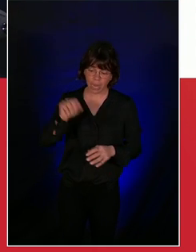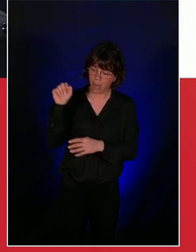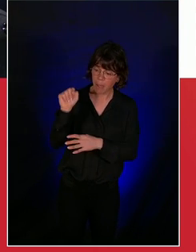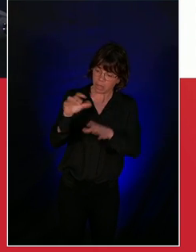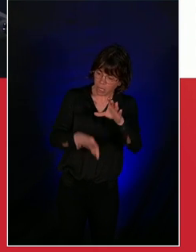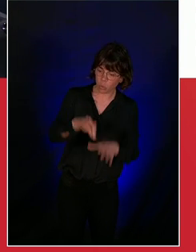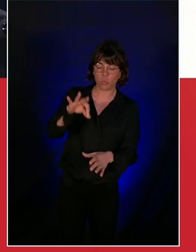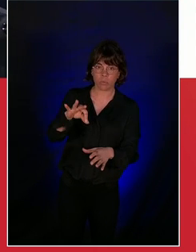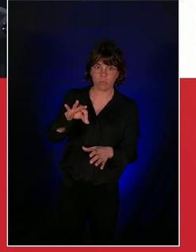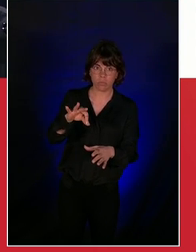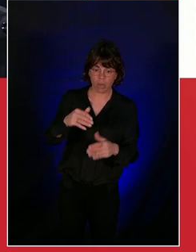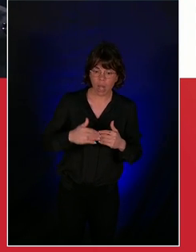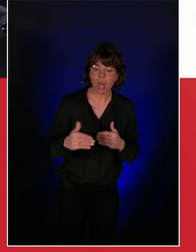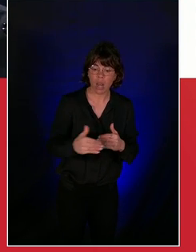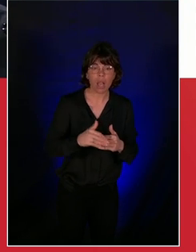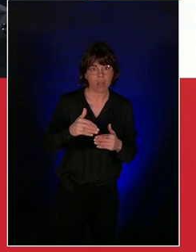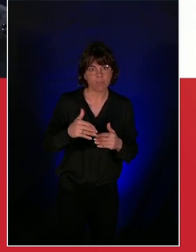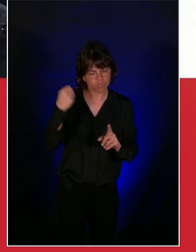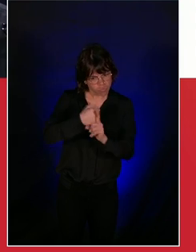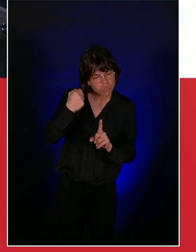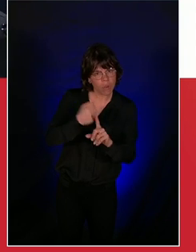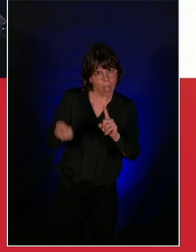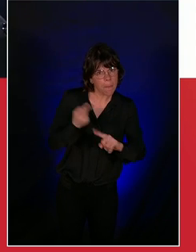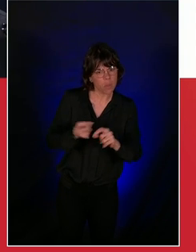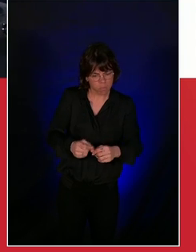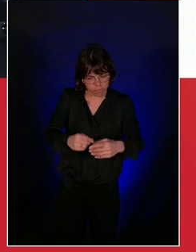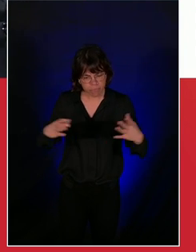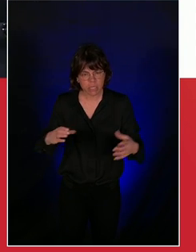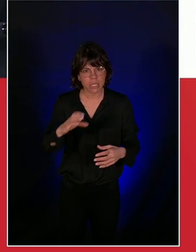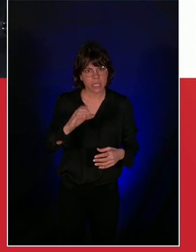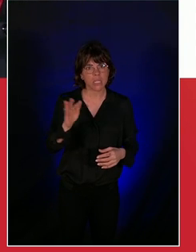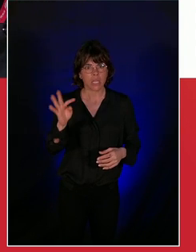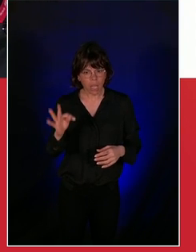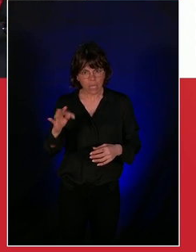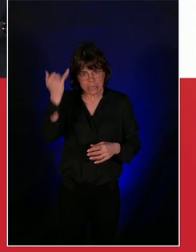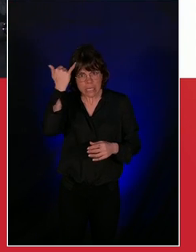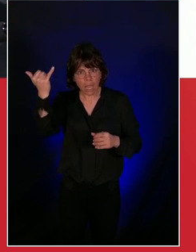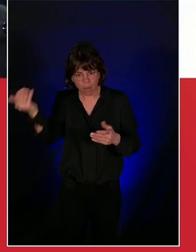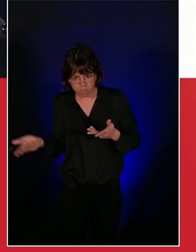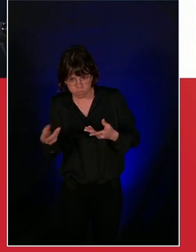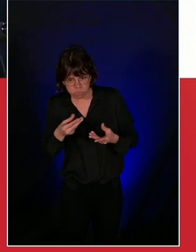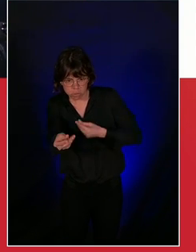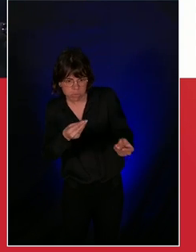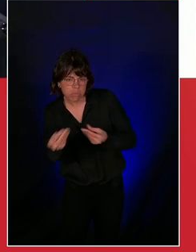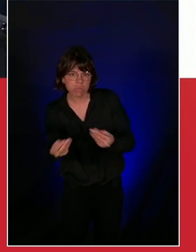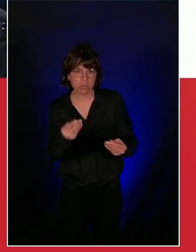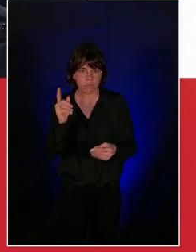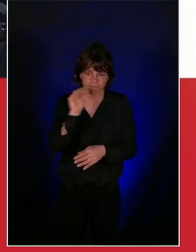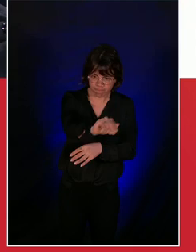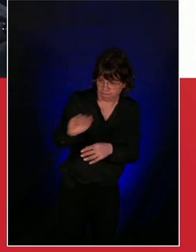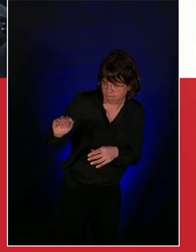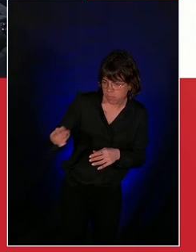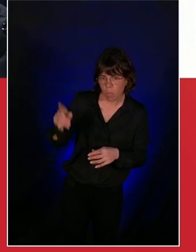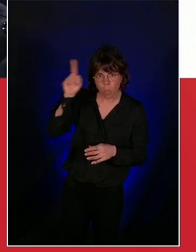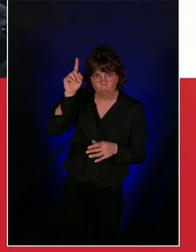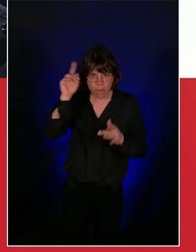ils sont et seront des militants indispensables au déploiement de la CGT et de ses idées ils seront sollicités pour raorter leur